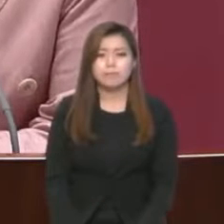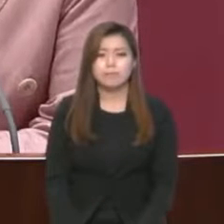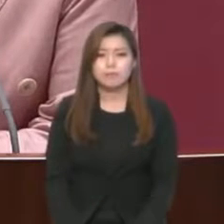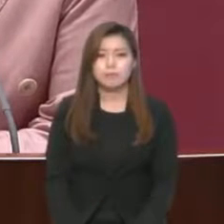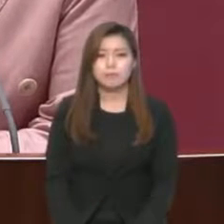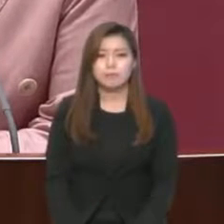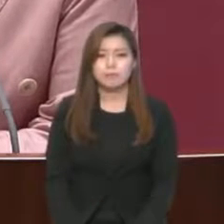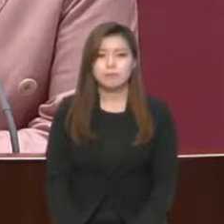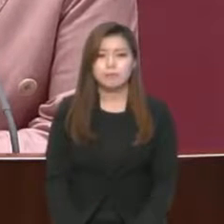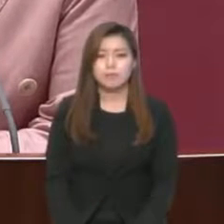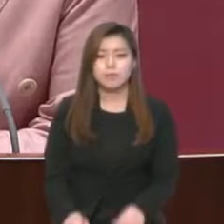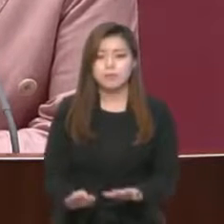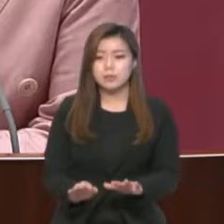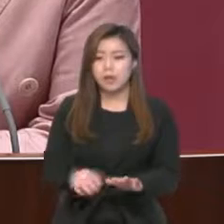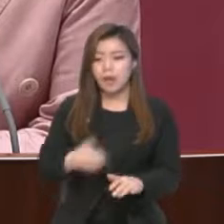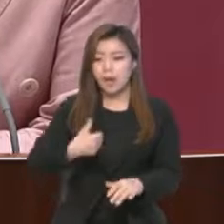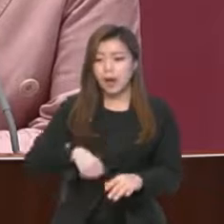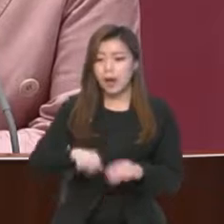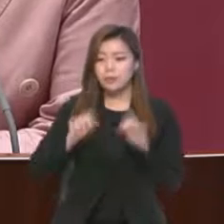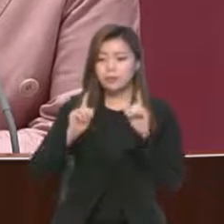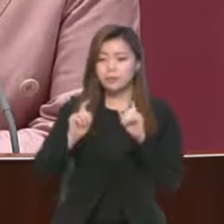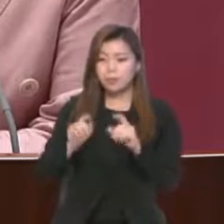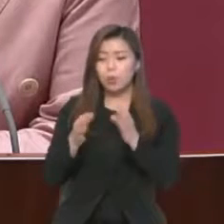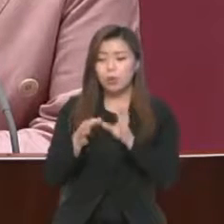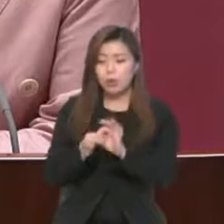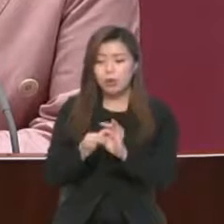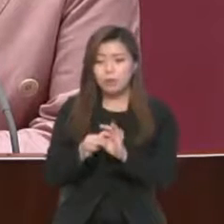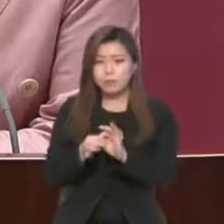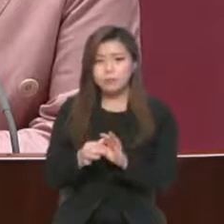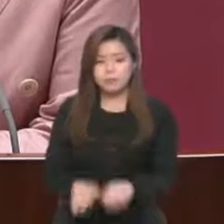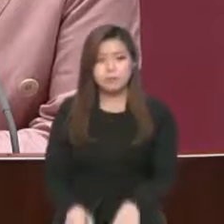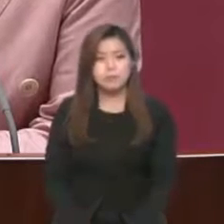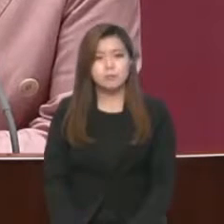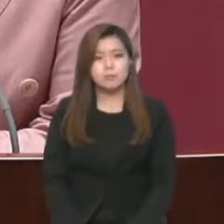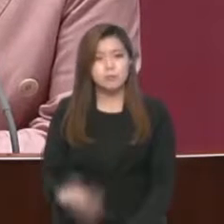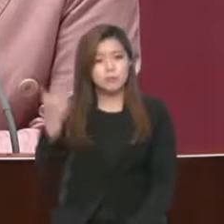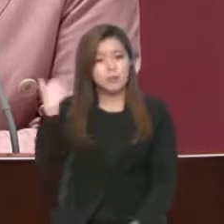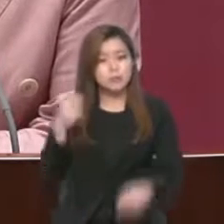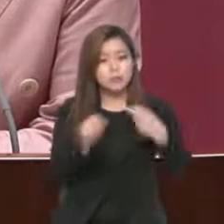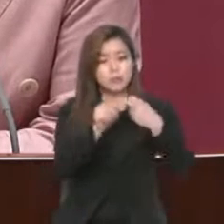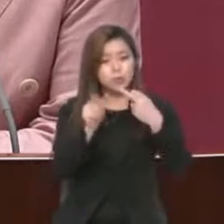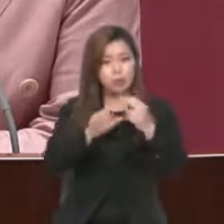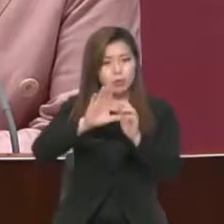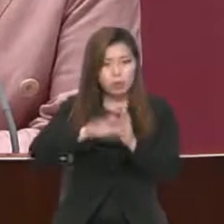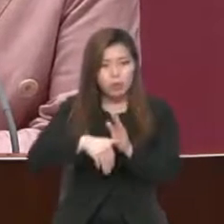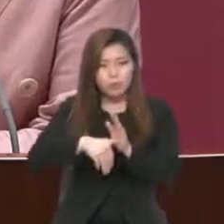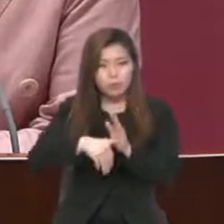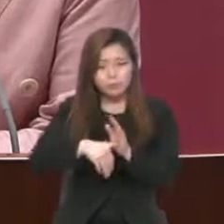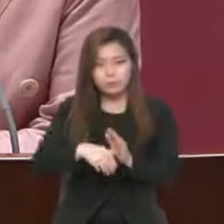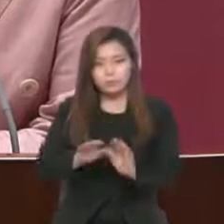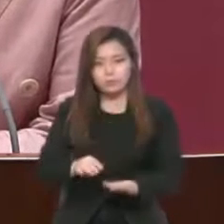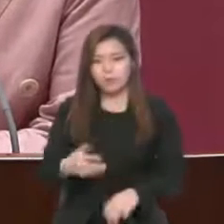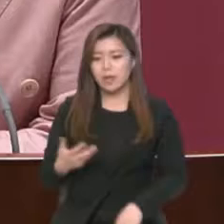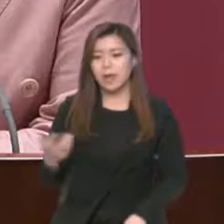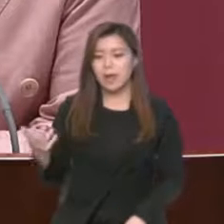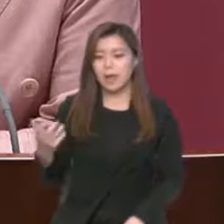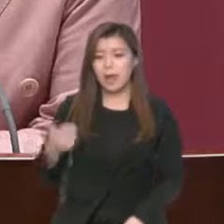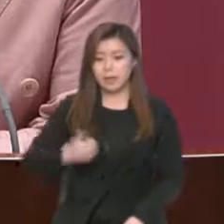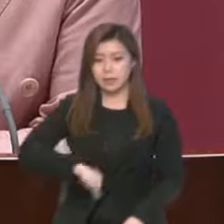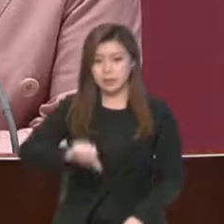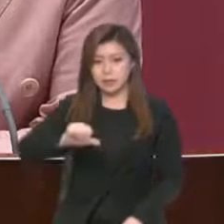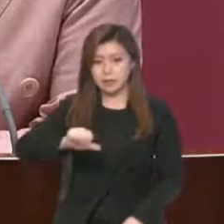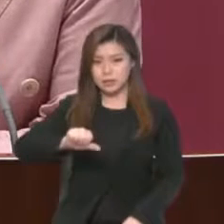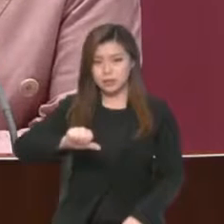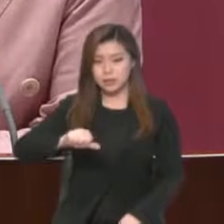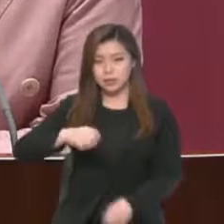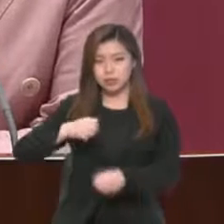아들 의혹과 관련해 말씀하셨던 내용을 되짚어보겠습니다. 지난 12월 인사청문회 당시 분명히 아들 부대에